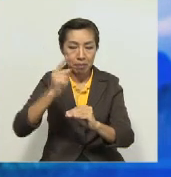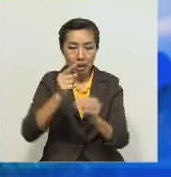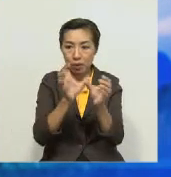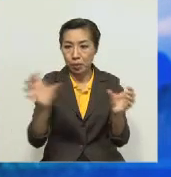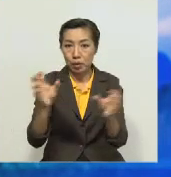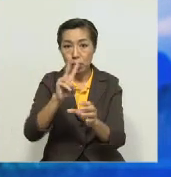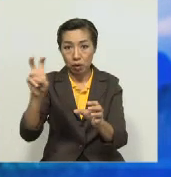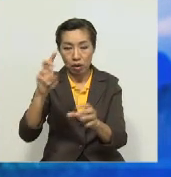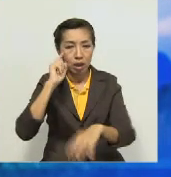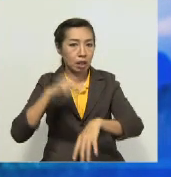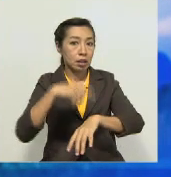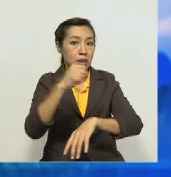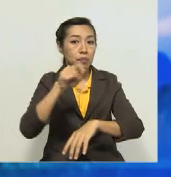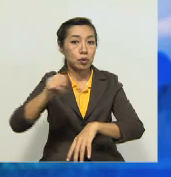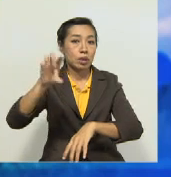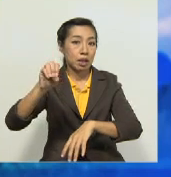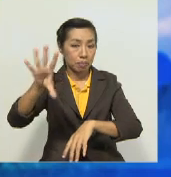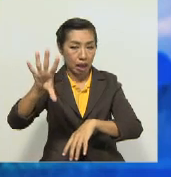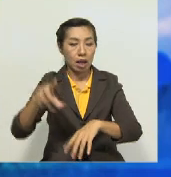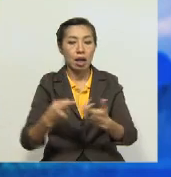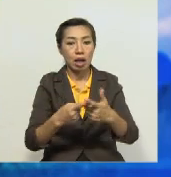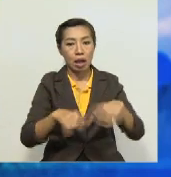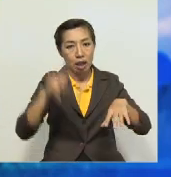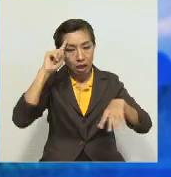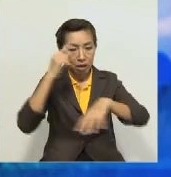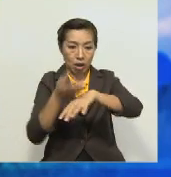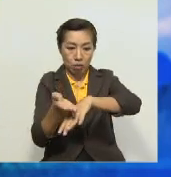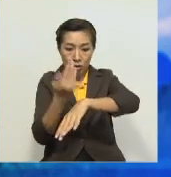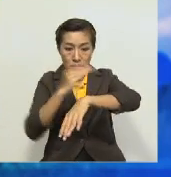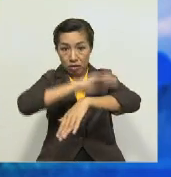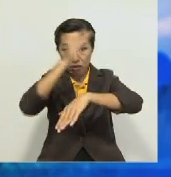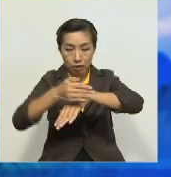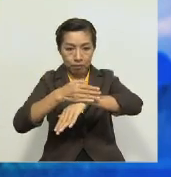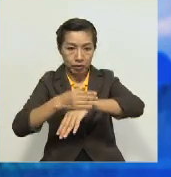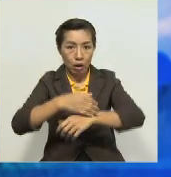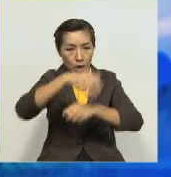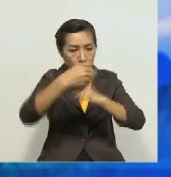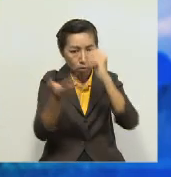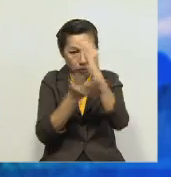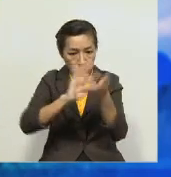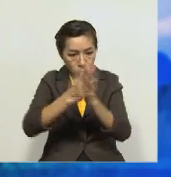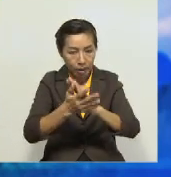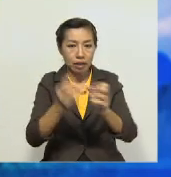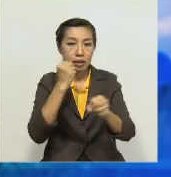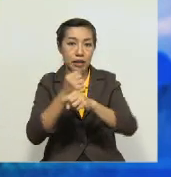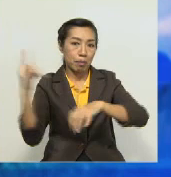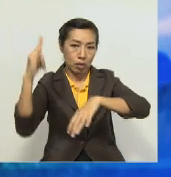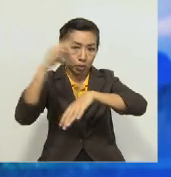10 นาิกา 55 นาทีเร่งปรบพ้นที่ทำลานจอดหอใช้สงสเบียงรอรับแท่นเจาะท่ำ